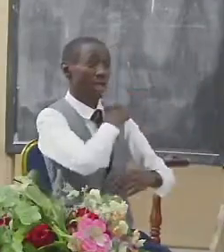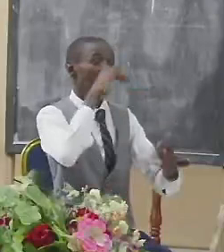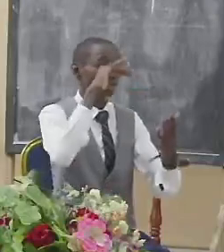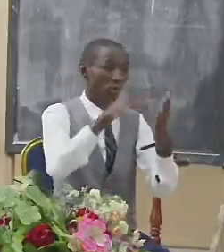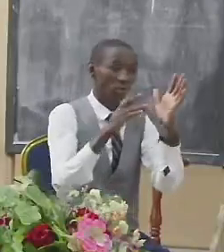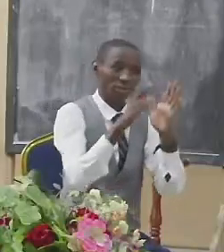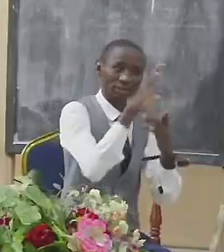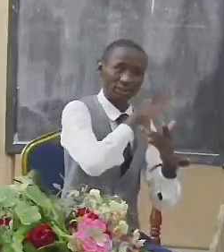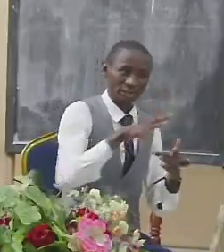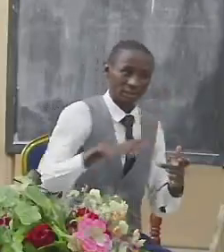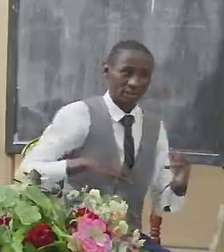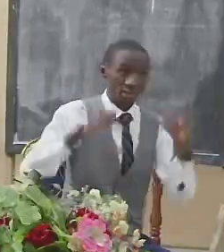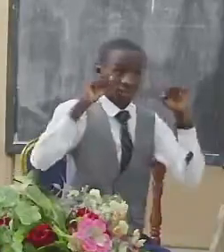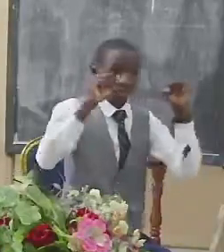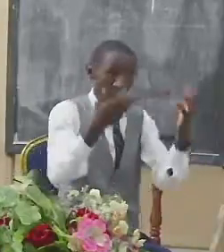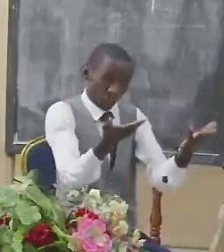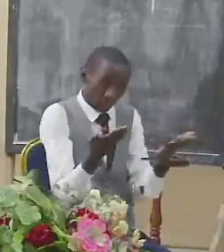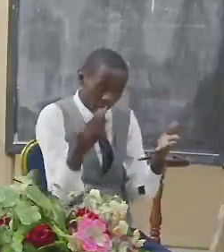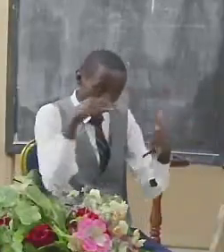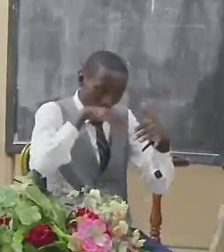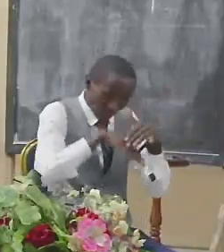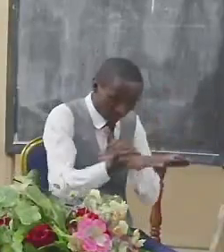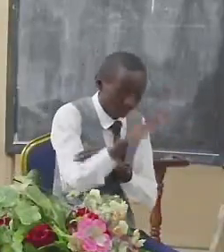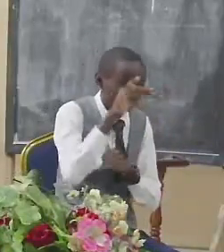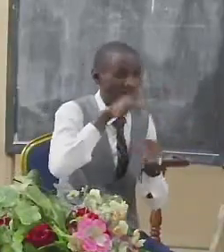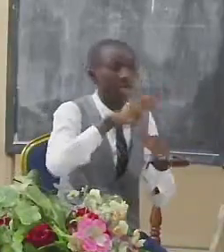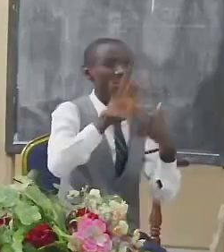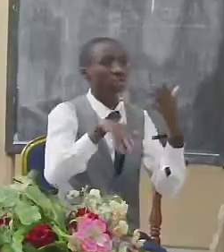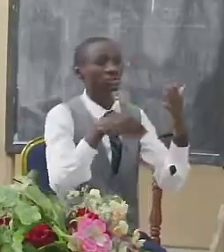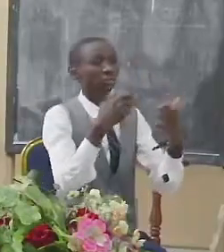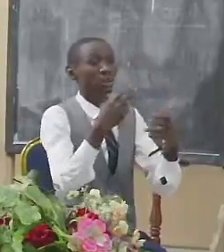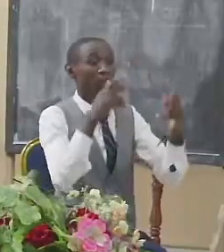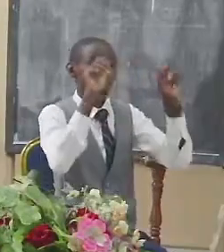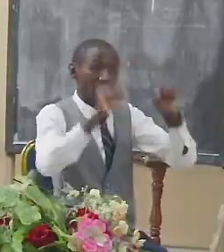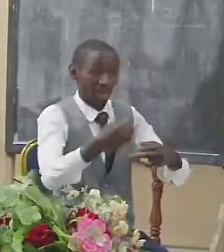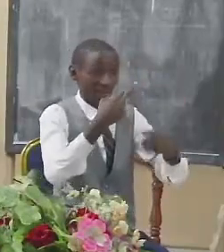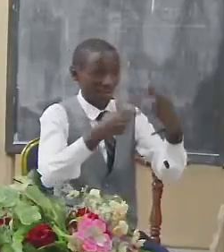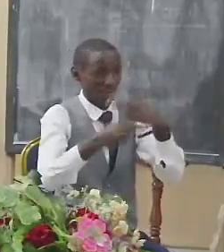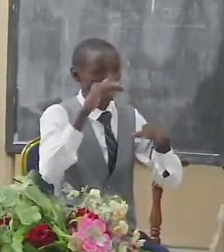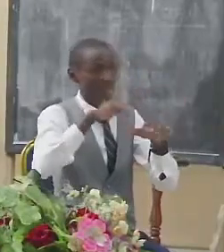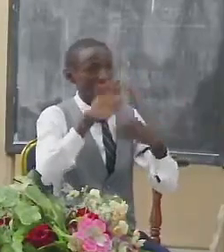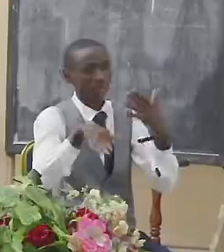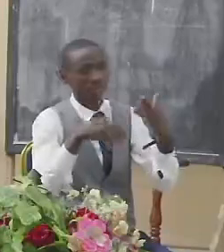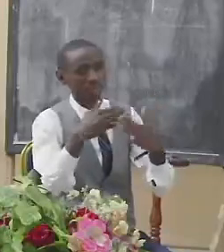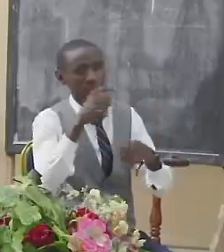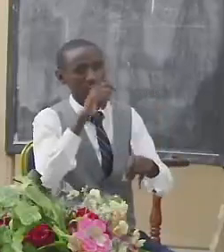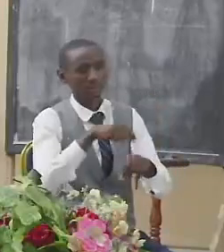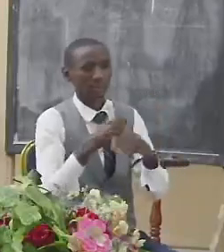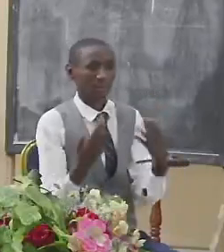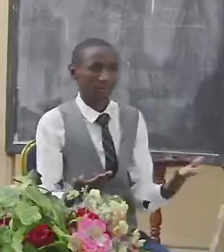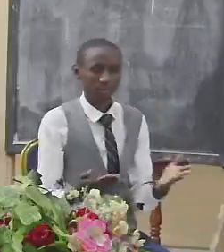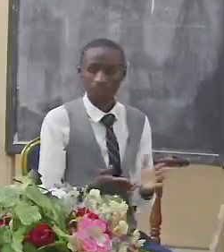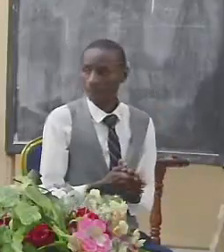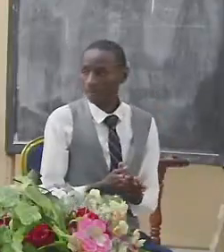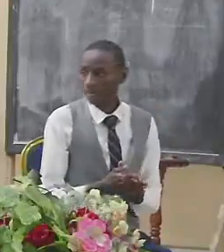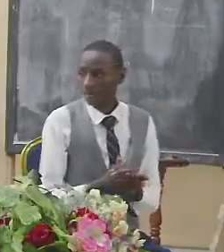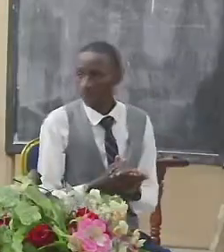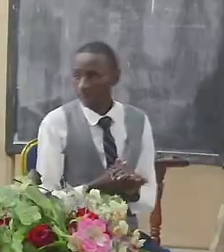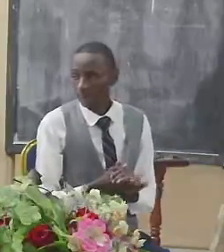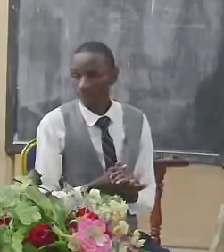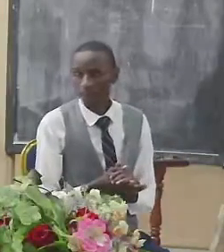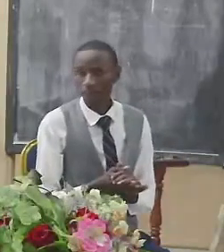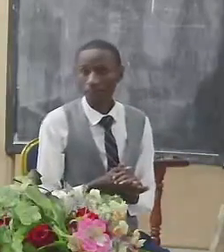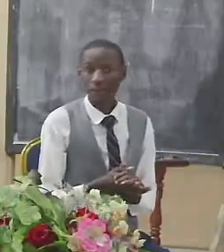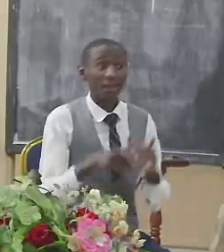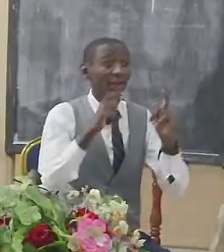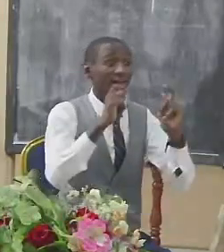Yesu Kristo anaweza kurudia aizuru wakati oui. Gani ndio l'urgence est là